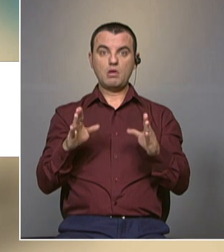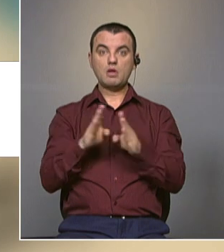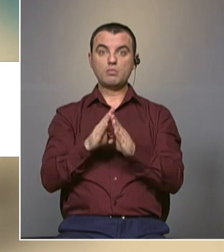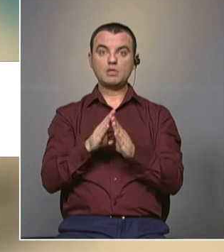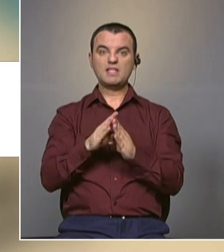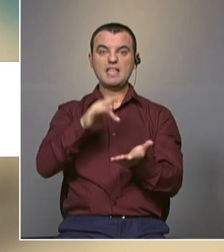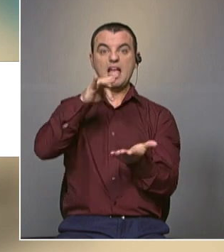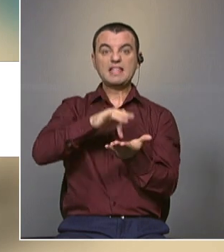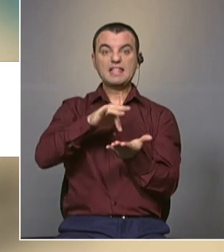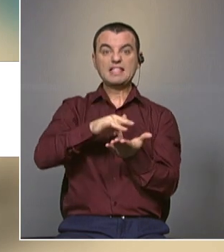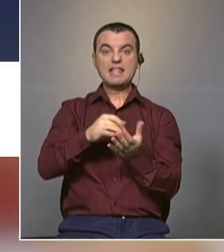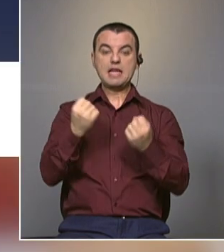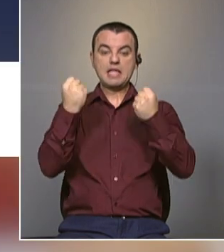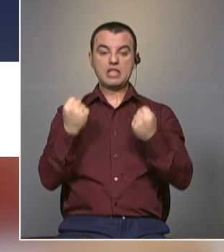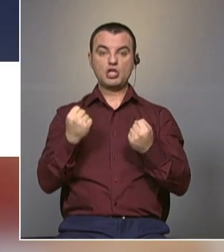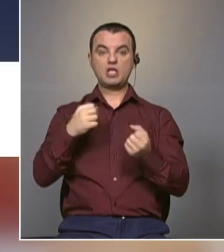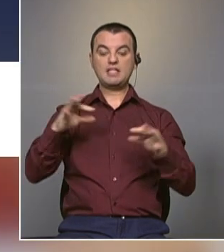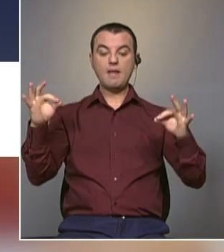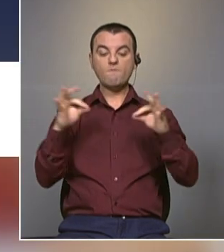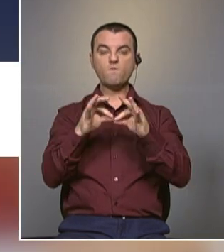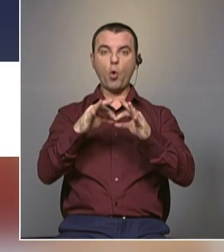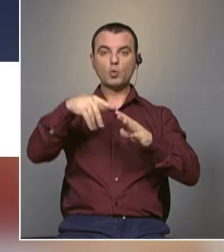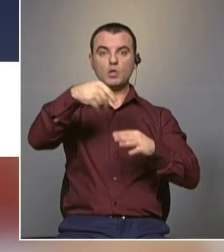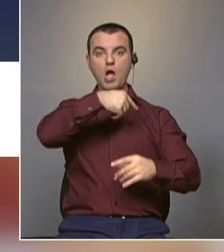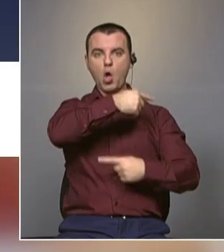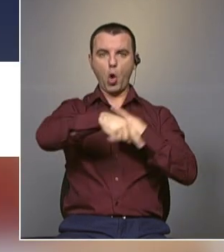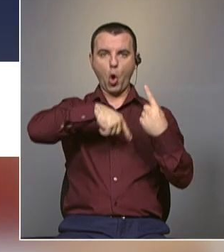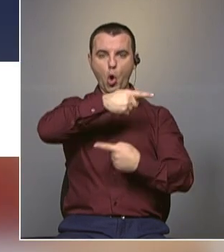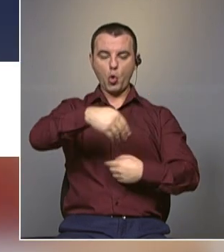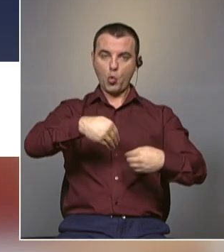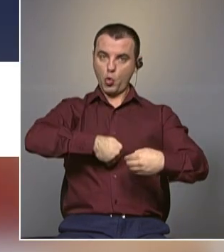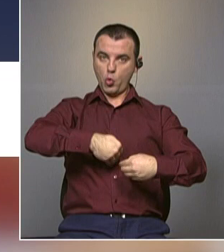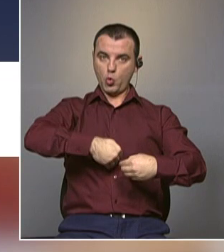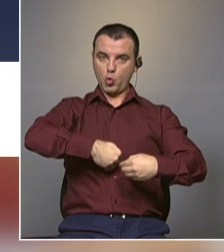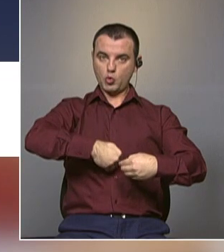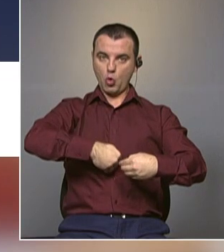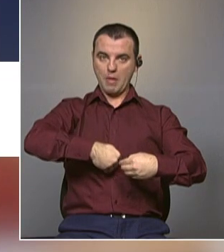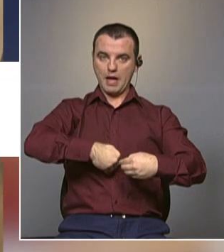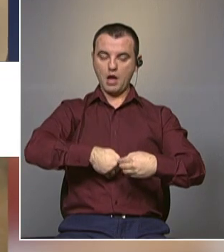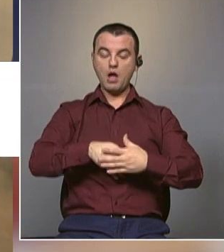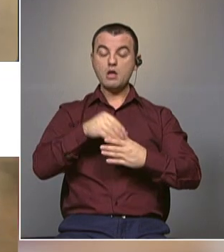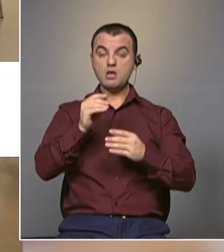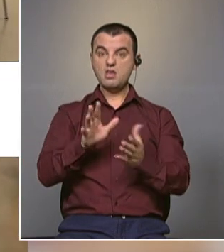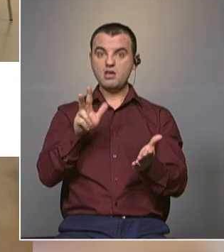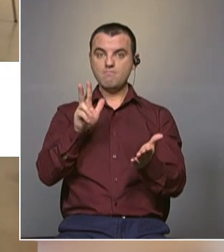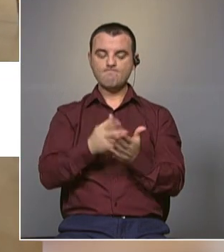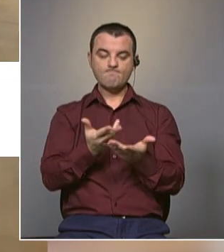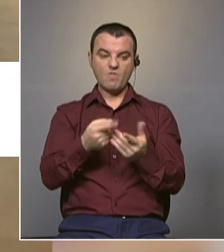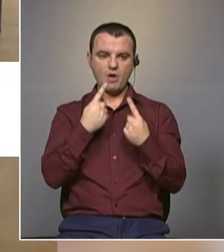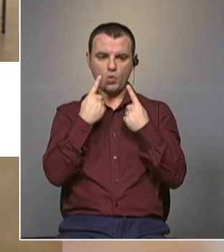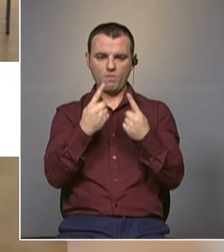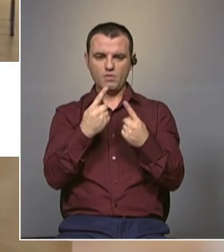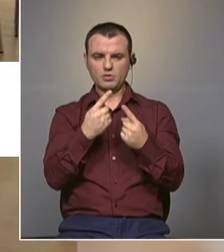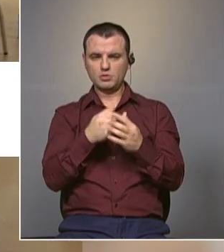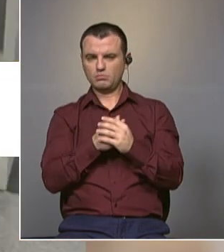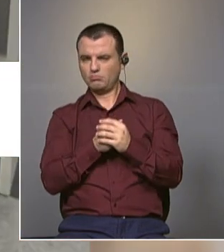на тежестта ти се фокусира в около стомаха, в корема. И на практика това, което всеки подозира, когато ви го